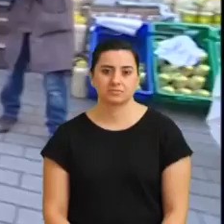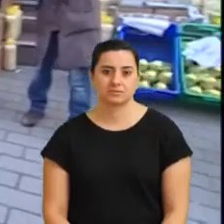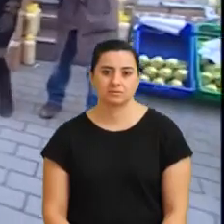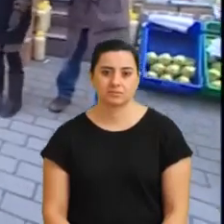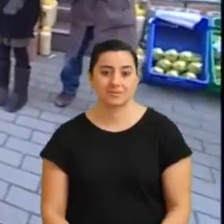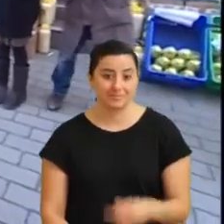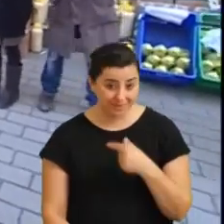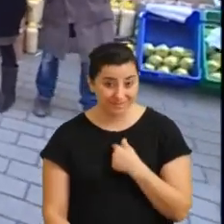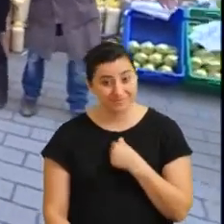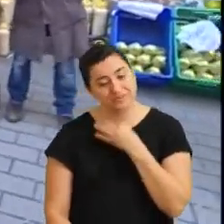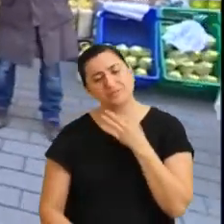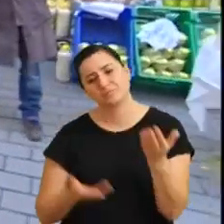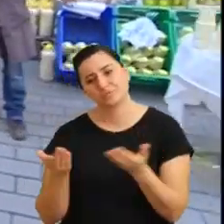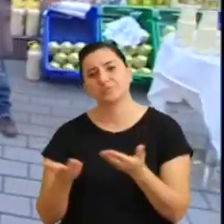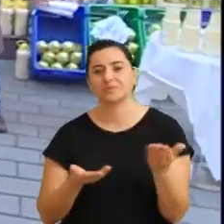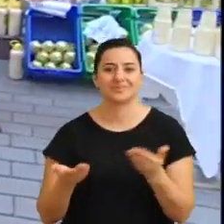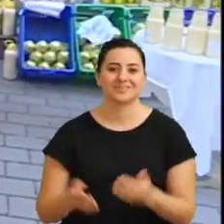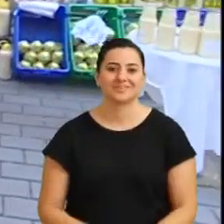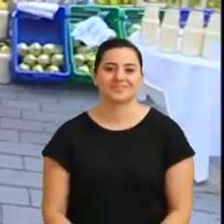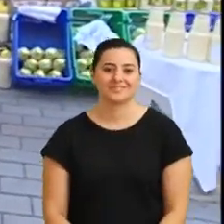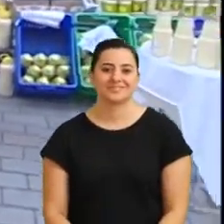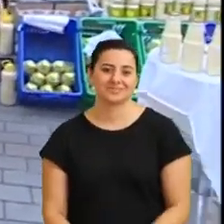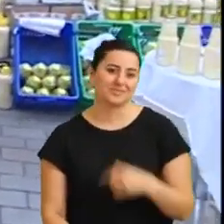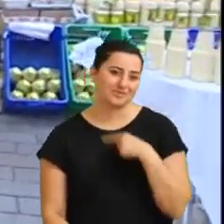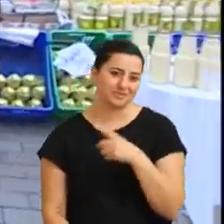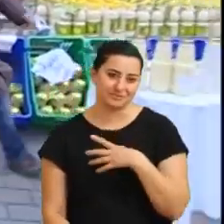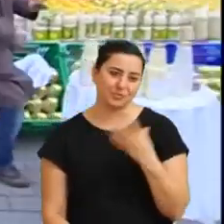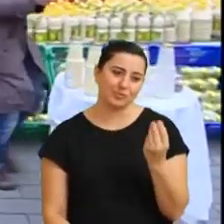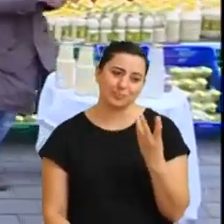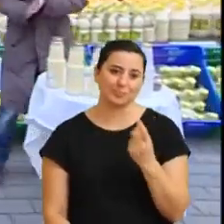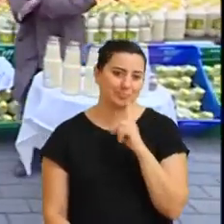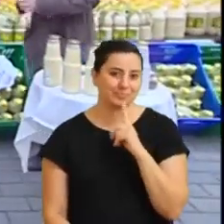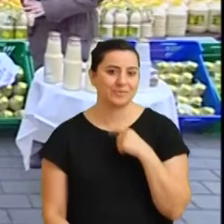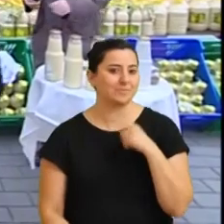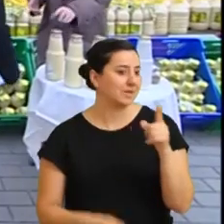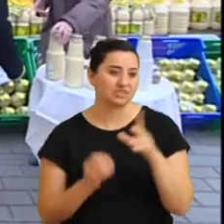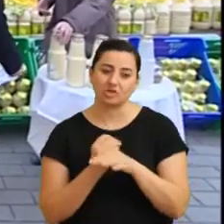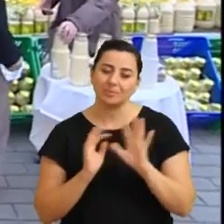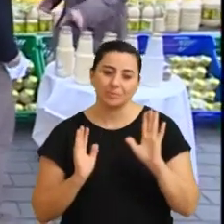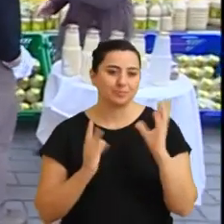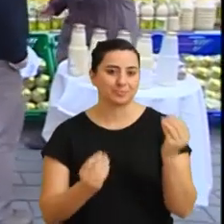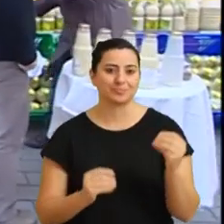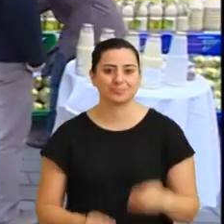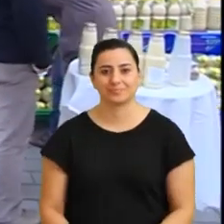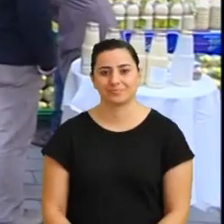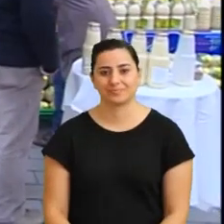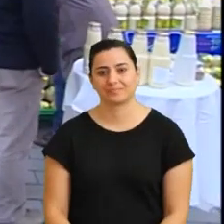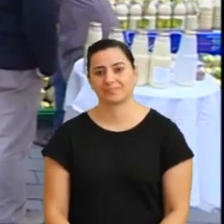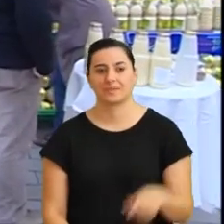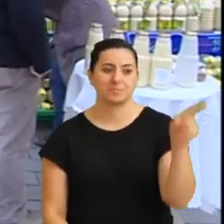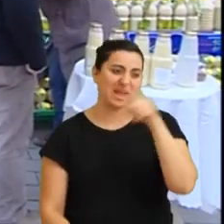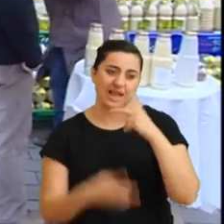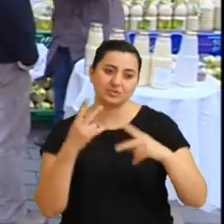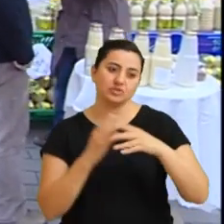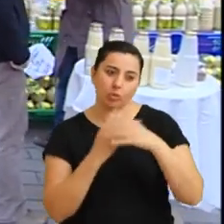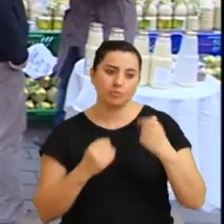ben beyefendiye ben seslendim. Lütfen, buyurun. Hoş geldiniz buyurun, efendim. Buyurun, buyurun. Peki, tamam, ne demek, ne demek? Ne ben size? Müşteri çalmıyorum. Birileri gibi.